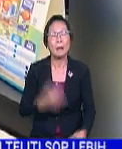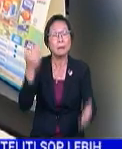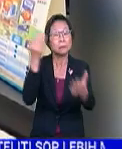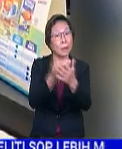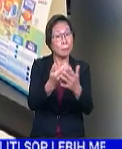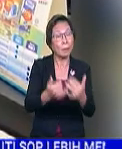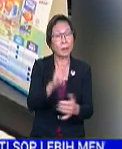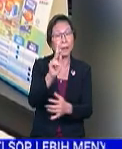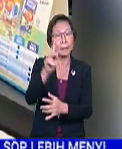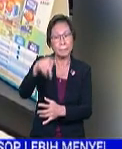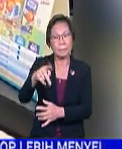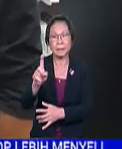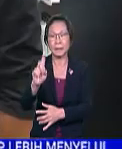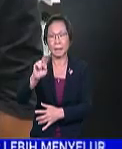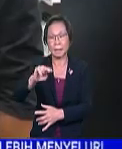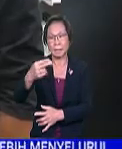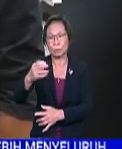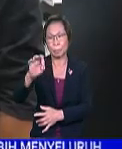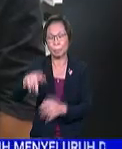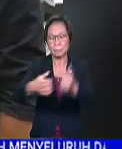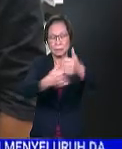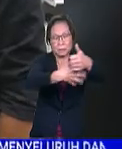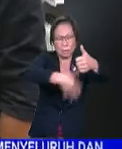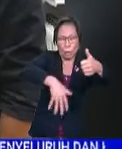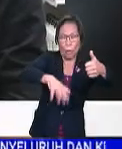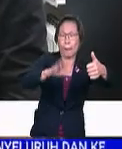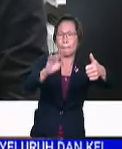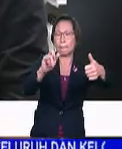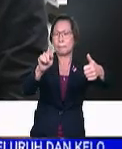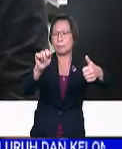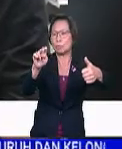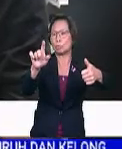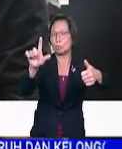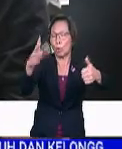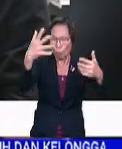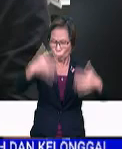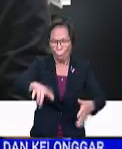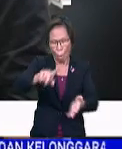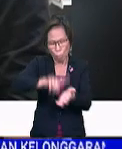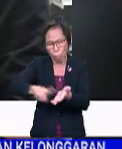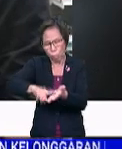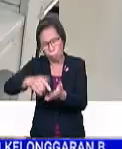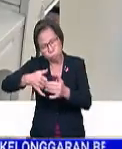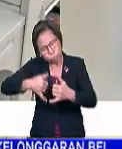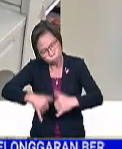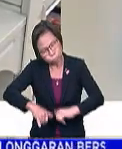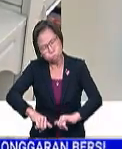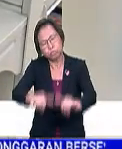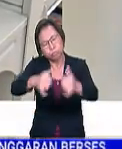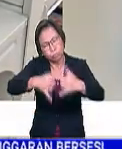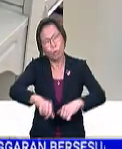Setakat ini, KPDN HEP Cawangan Bintulu telah membuat pemeriksaan secara berterusan ke atas